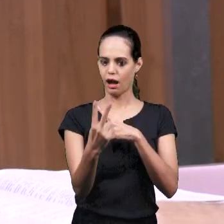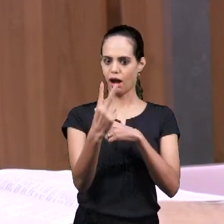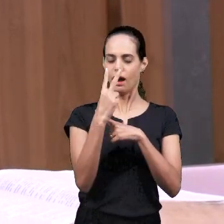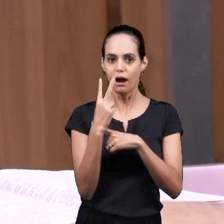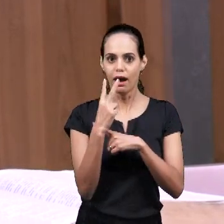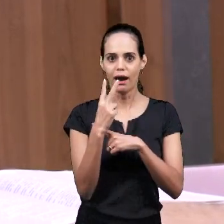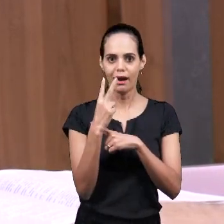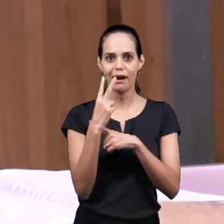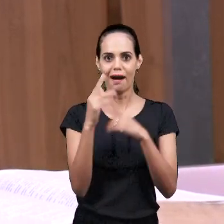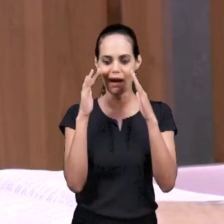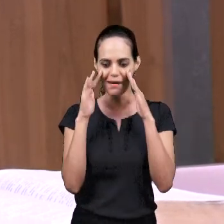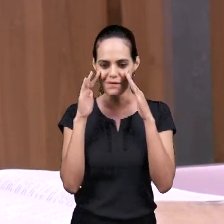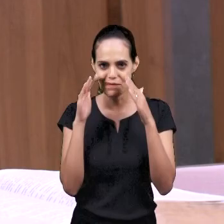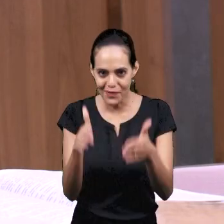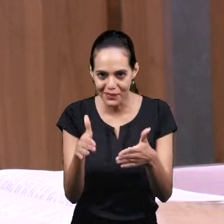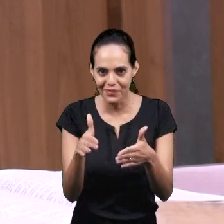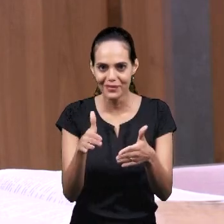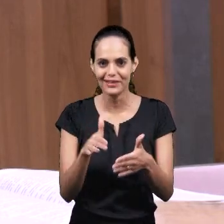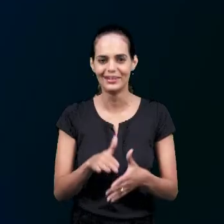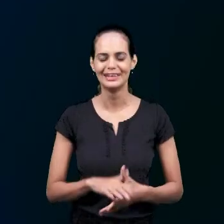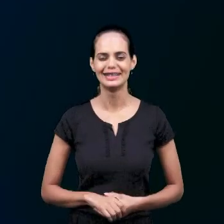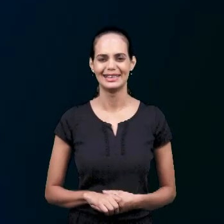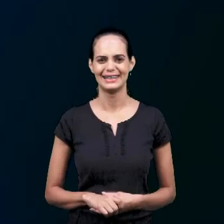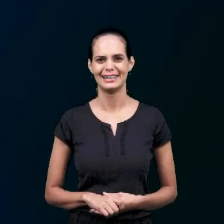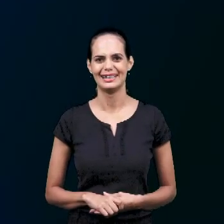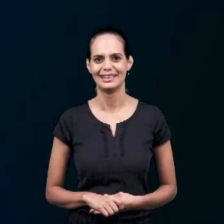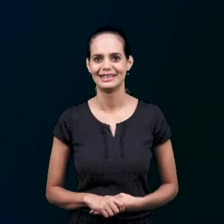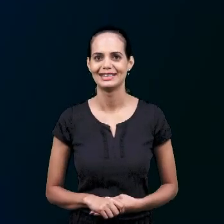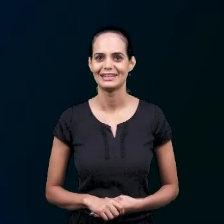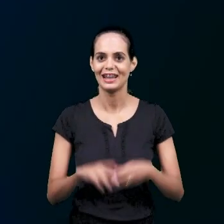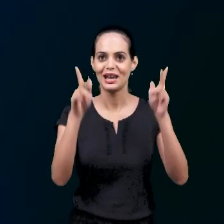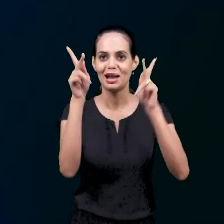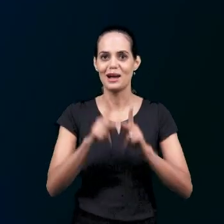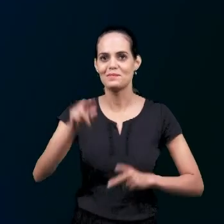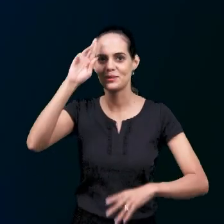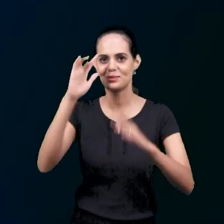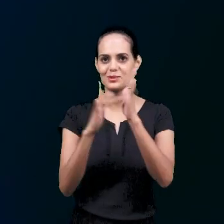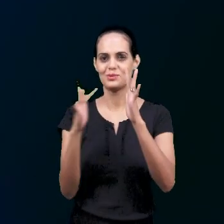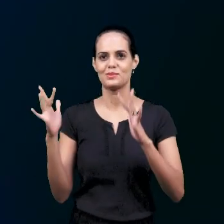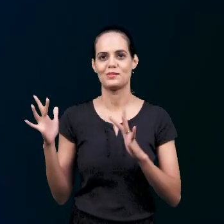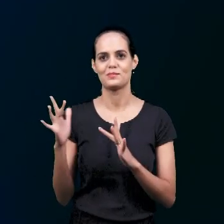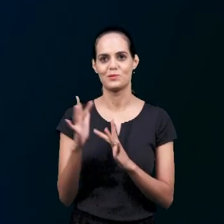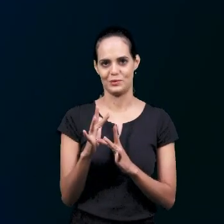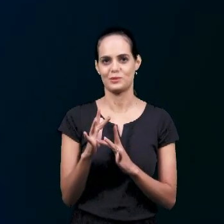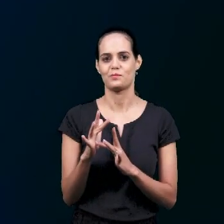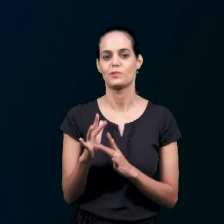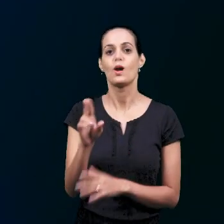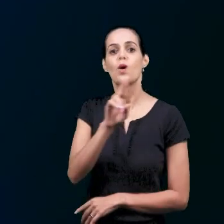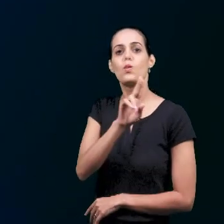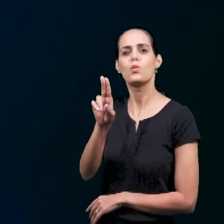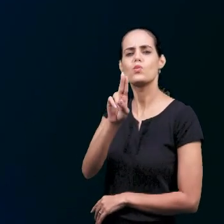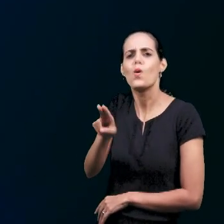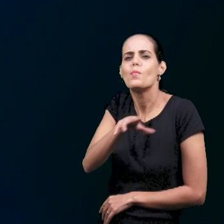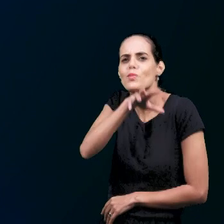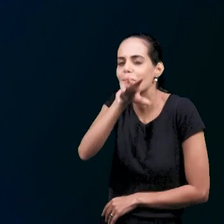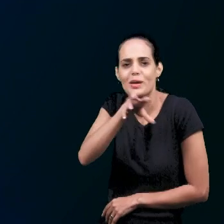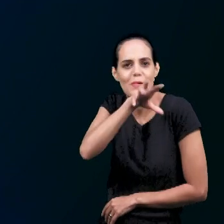biblique, il a commencé à être plus quiet. Il va donner la réponse en italien. La paix du Seigneur, frère.